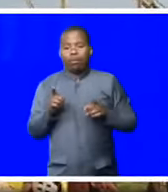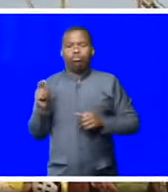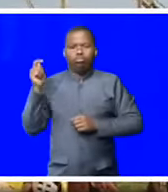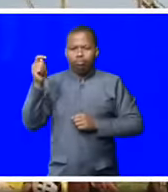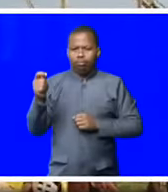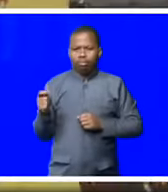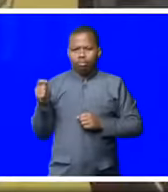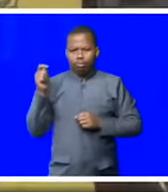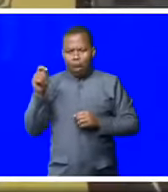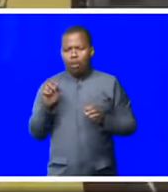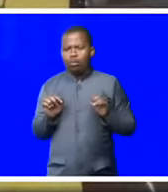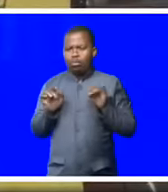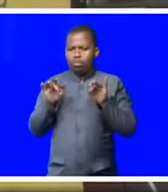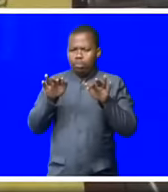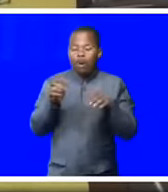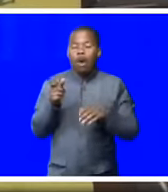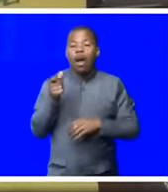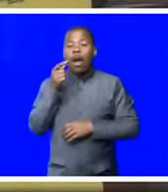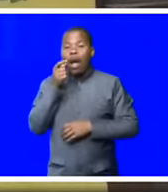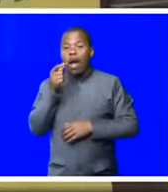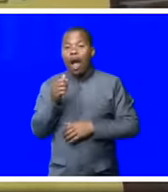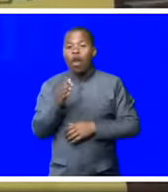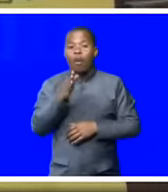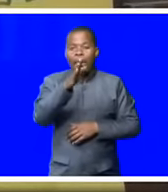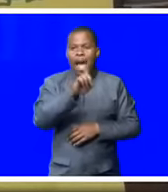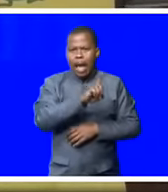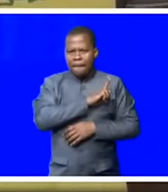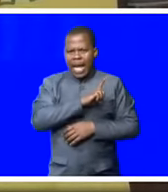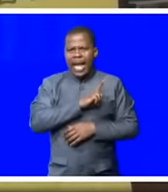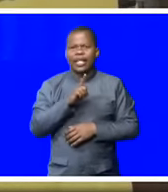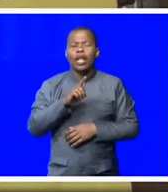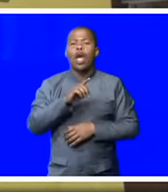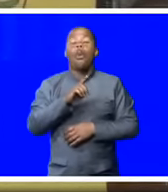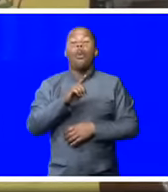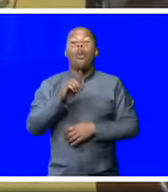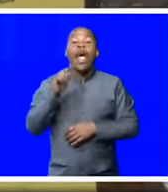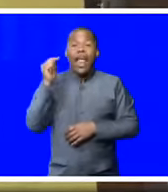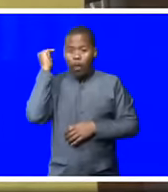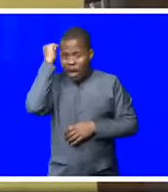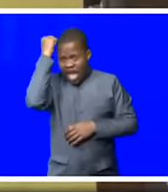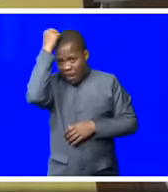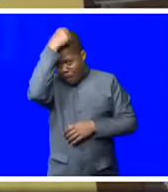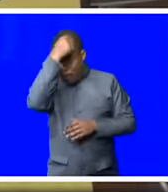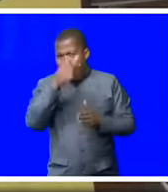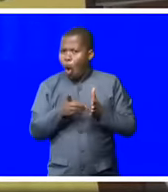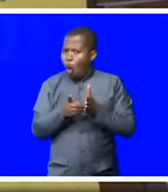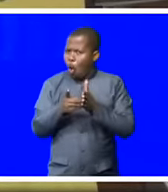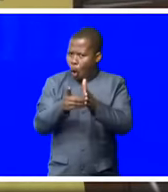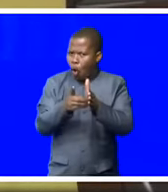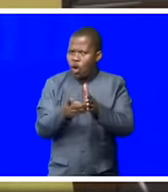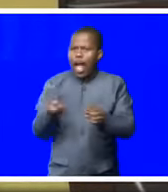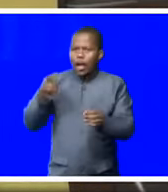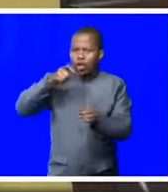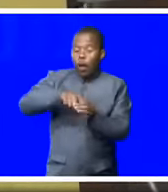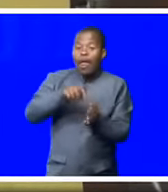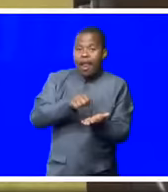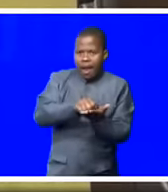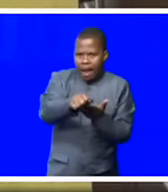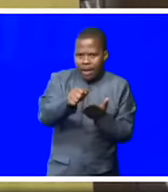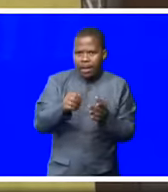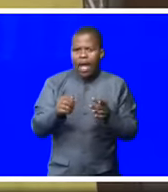inkosi seyimemetile. Litiko latasekhaya ngona ema custodians ma national events lapha